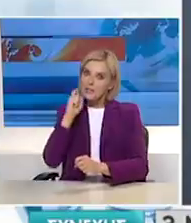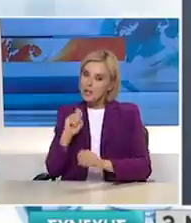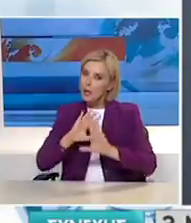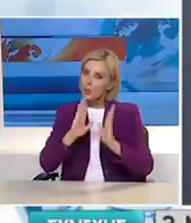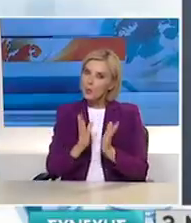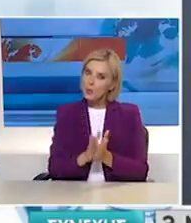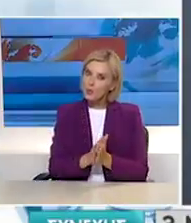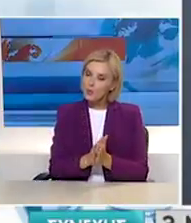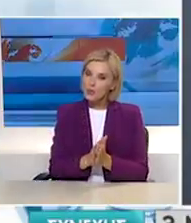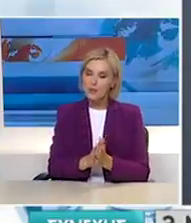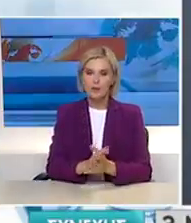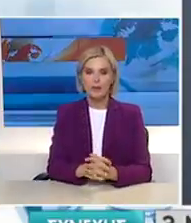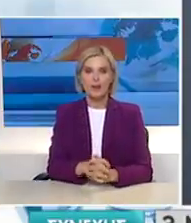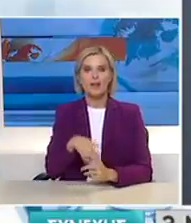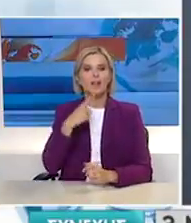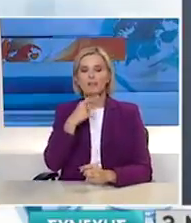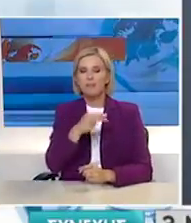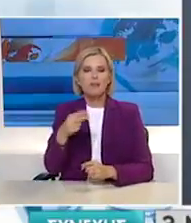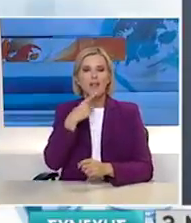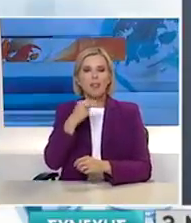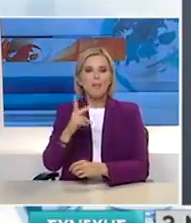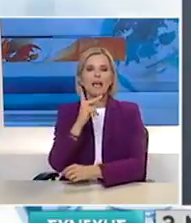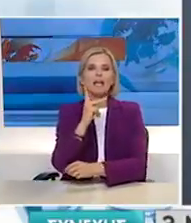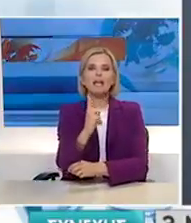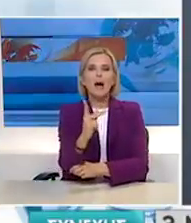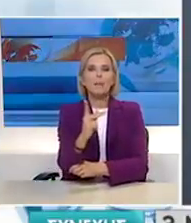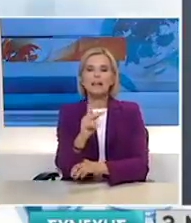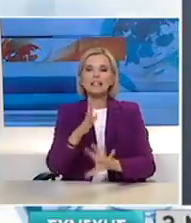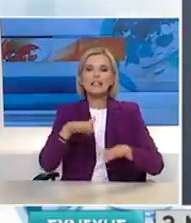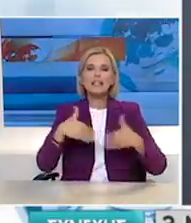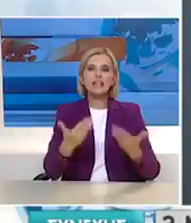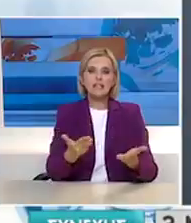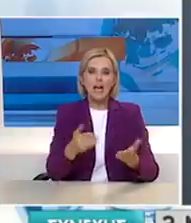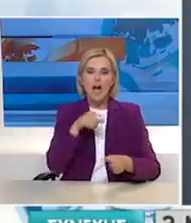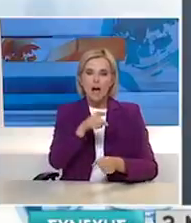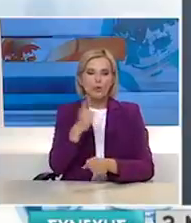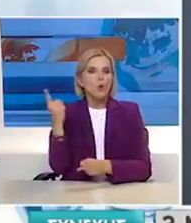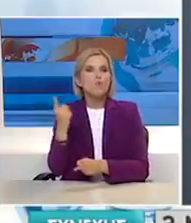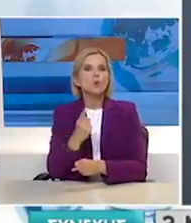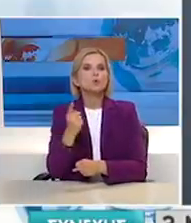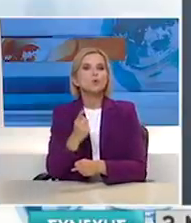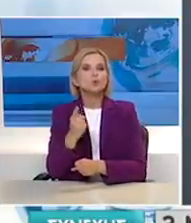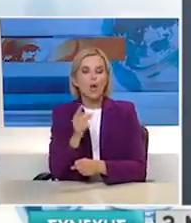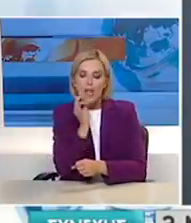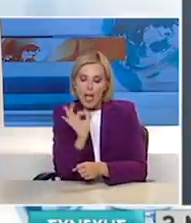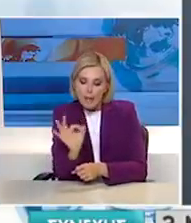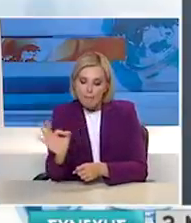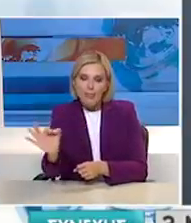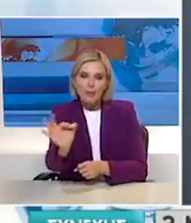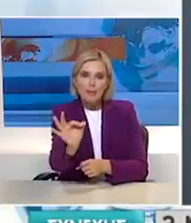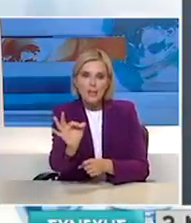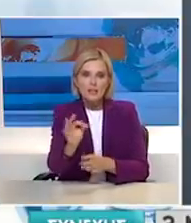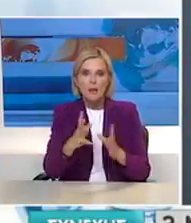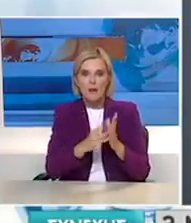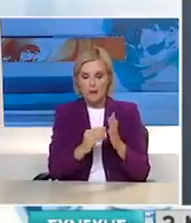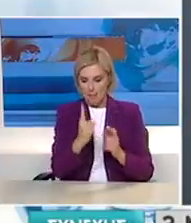Έχει σχέση με το τι ποσοστό πιστεύεις ότι από την επιδημία σου προκαλείται από φαινόμενα υπερμετάδοσης.